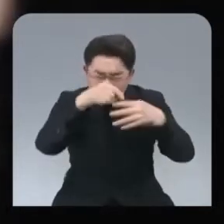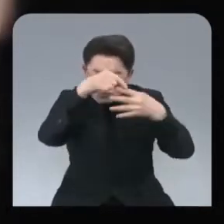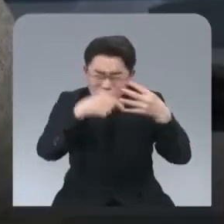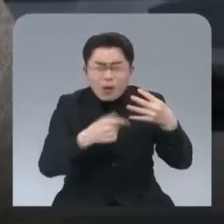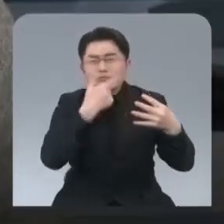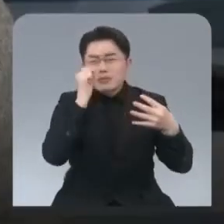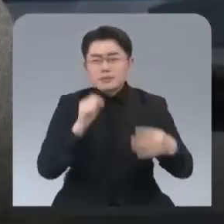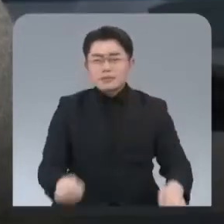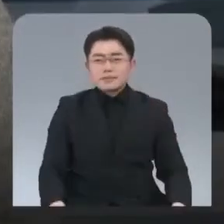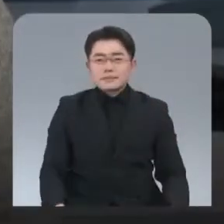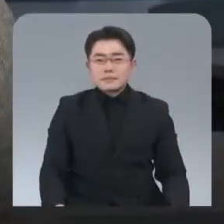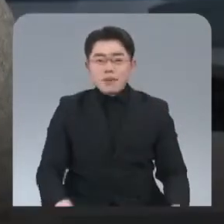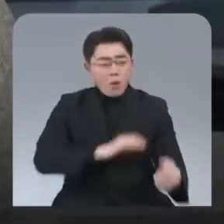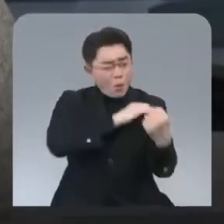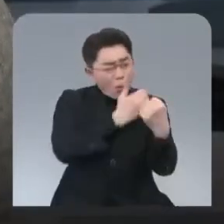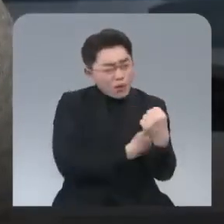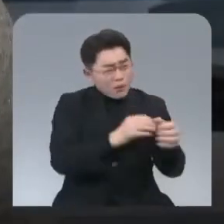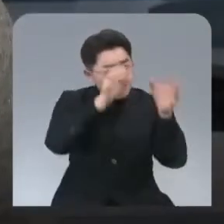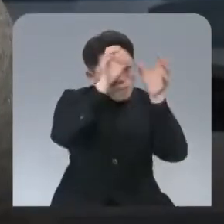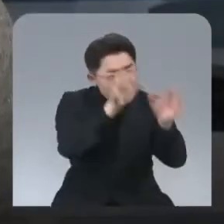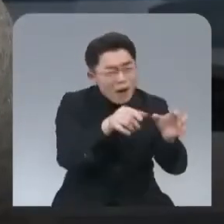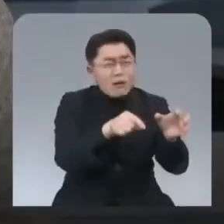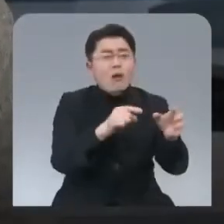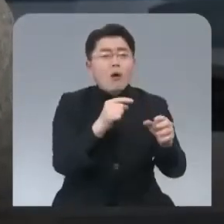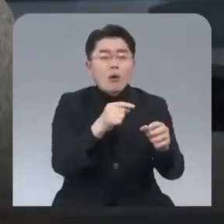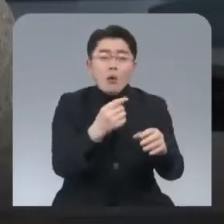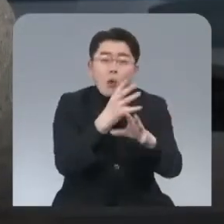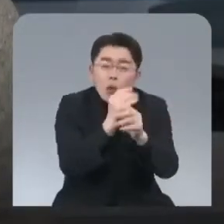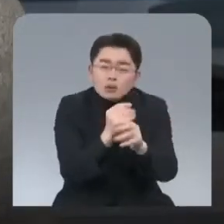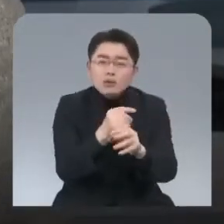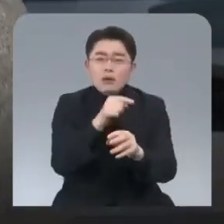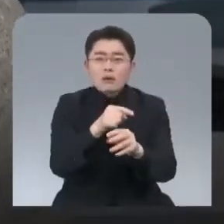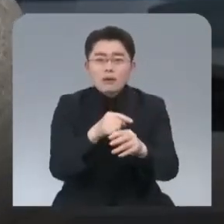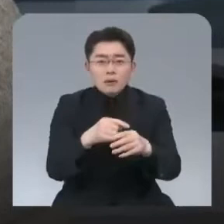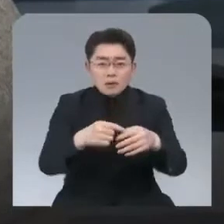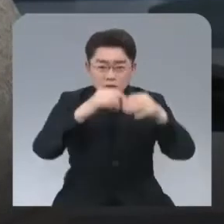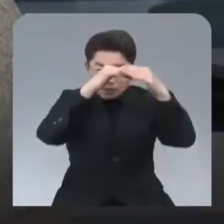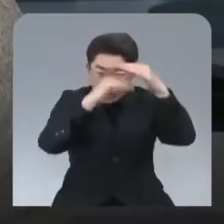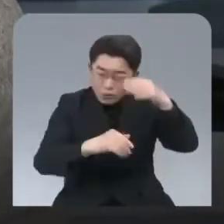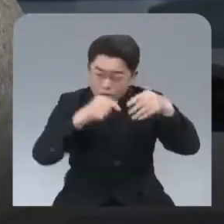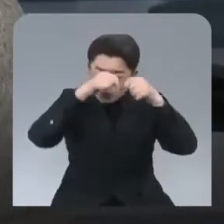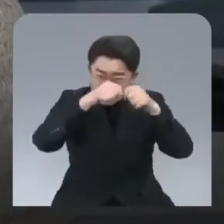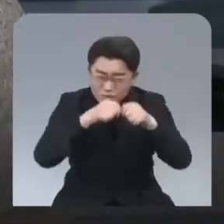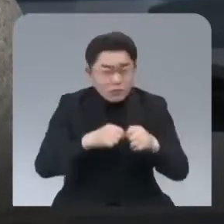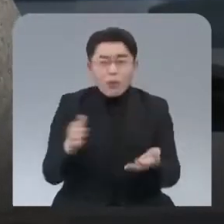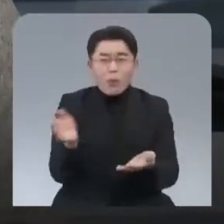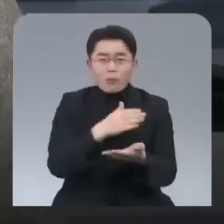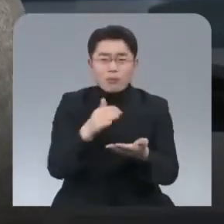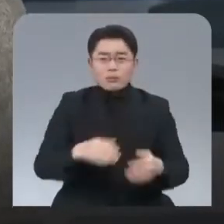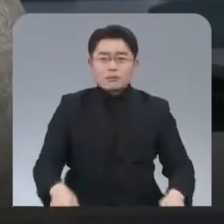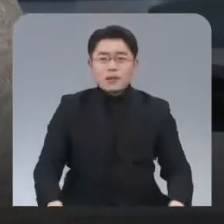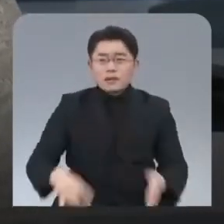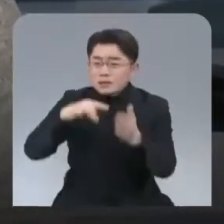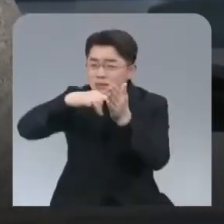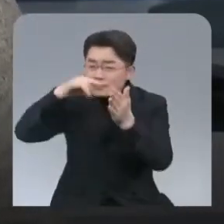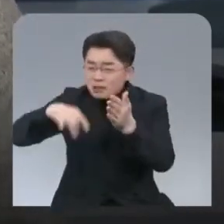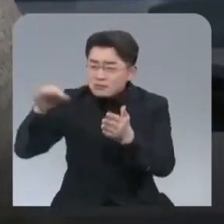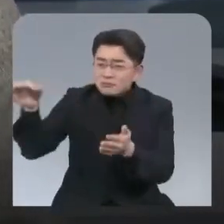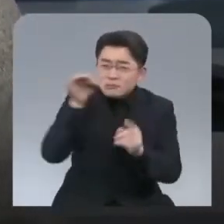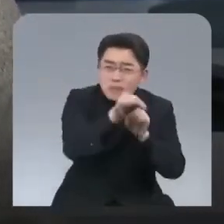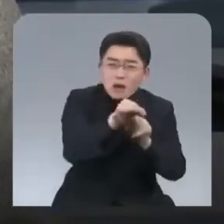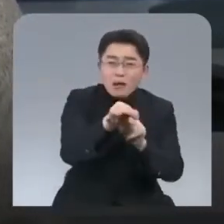어떤 권한 들을 어떤 타임 테이블에 맞춰서 옮겨 갈 것인지 세금과 관련해서